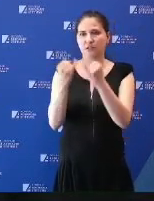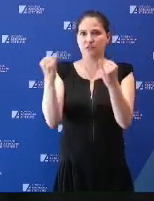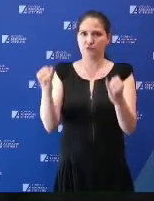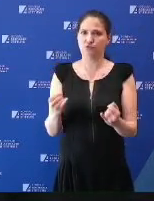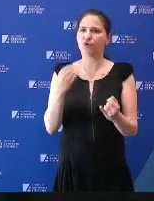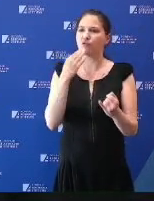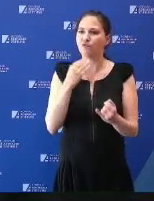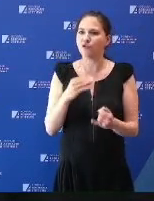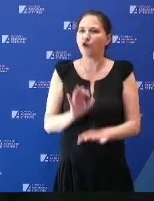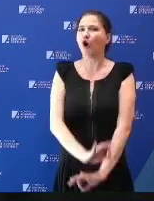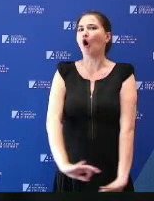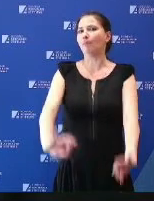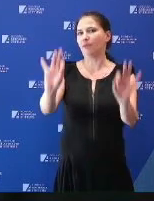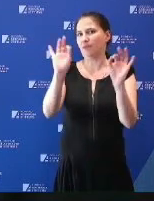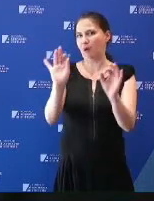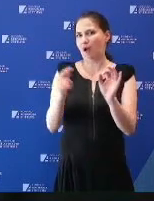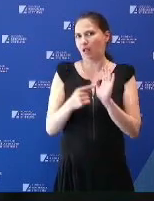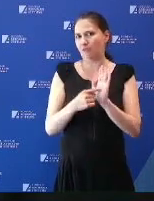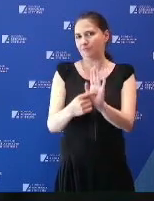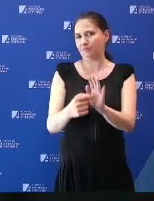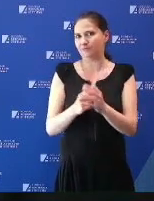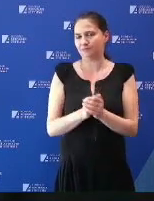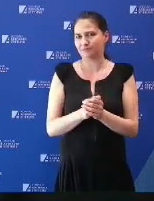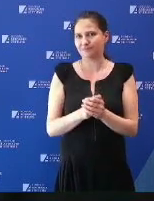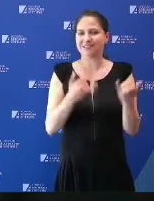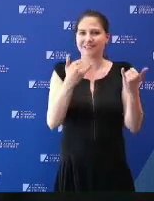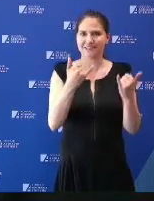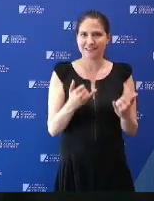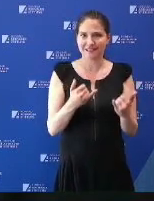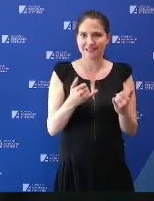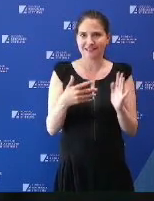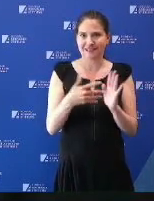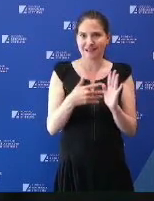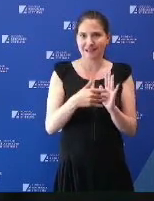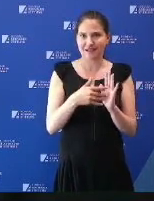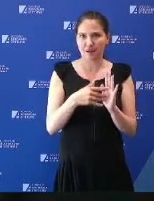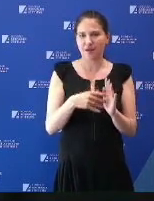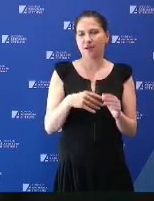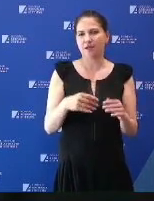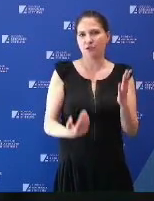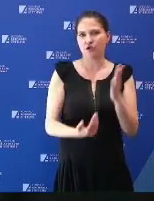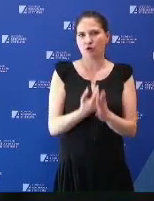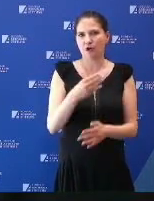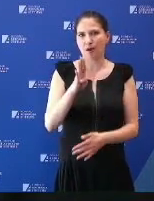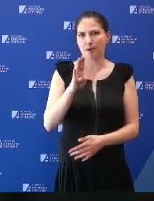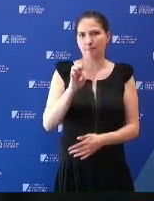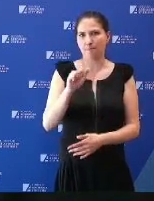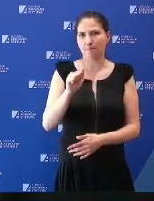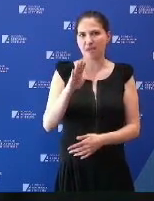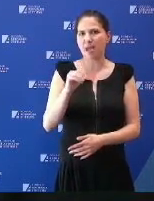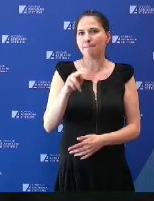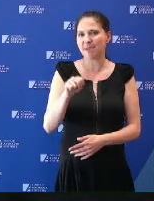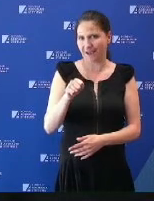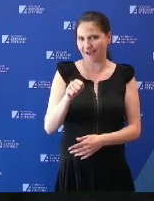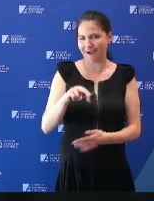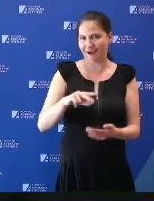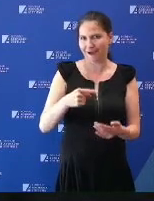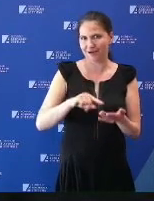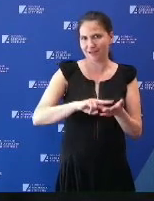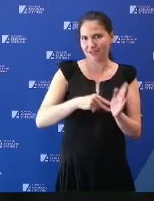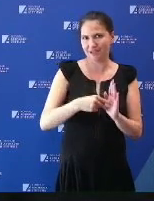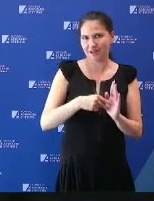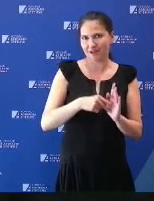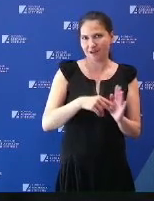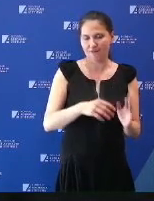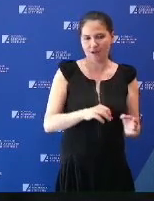in Szene zu setzen. Wir testen nun die neue Beaming-Technik aus dem FZI und teleportieren Sie, liebe Gäste,